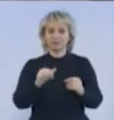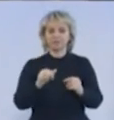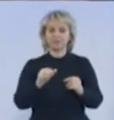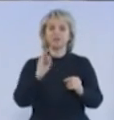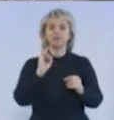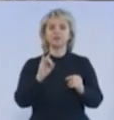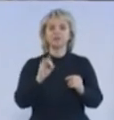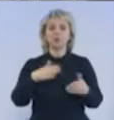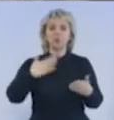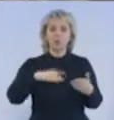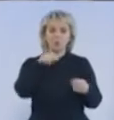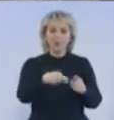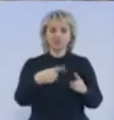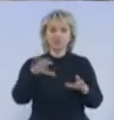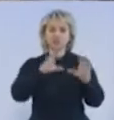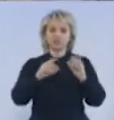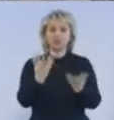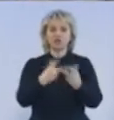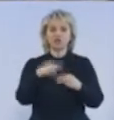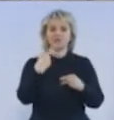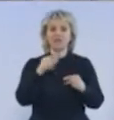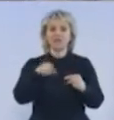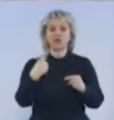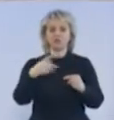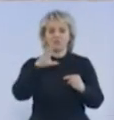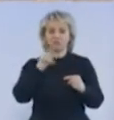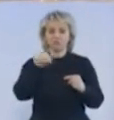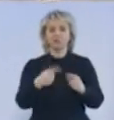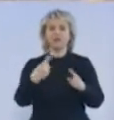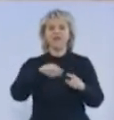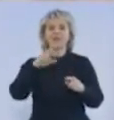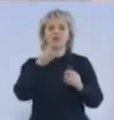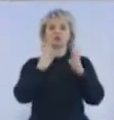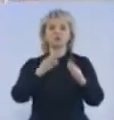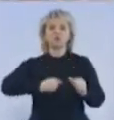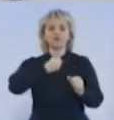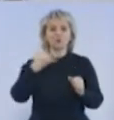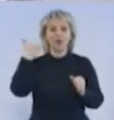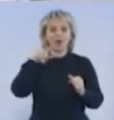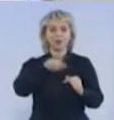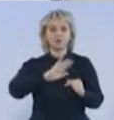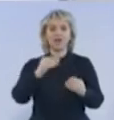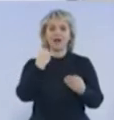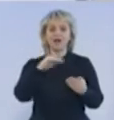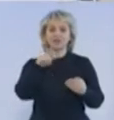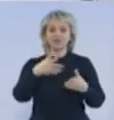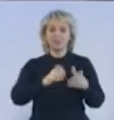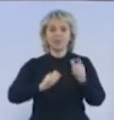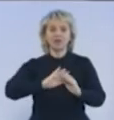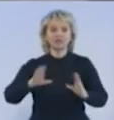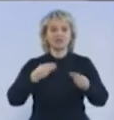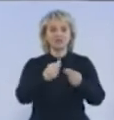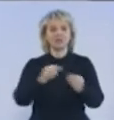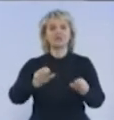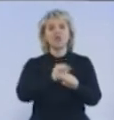И купать будем животных и зарачивать от 2 литра на одну голову. Это лекарство только для взрослых коров. На качество молока не влияет, и паузы